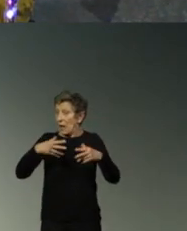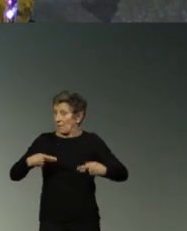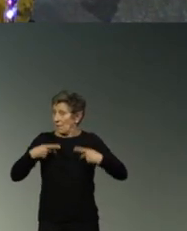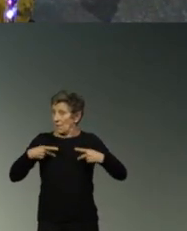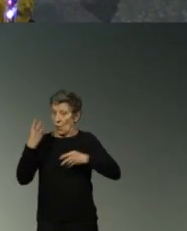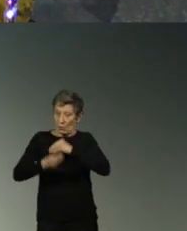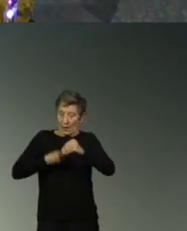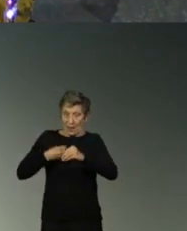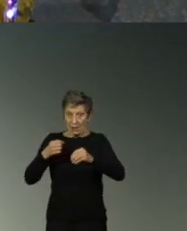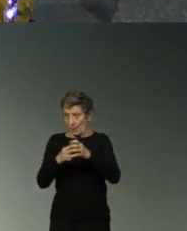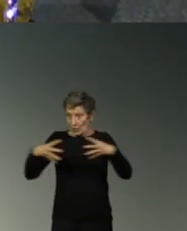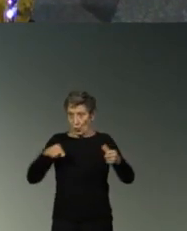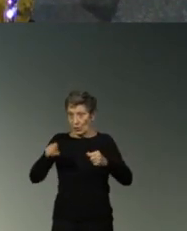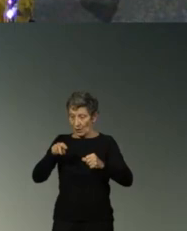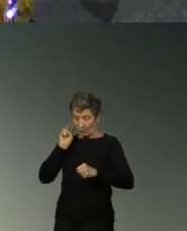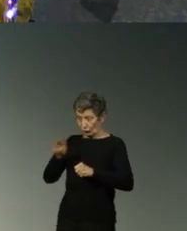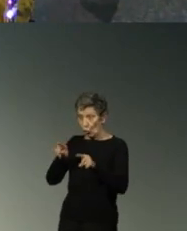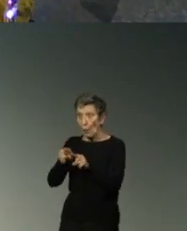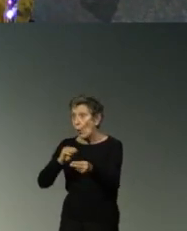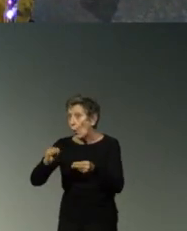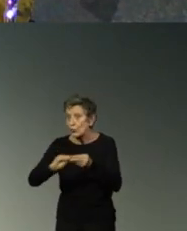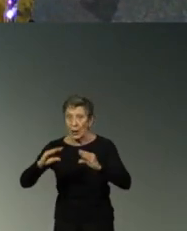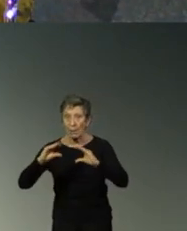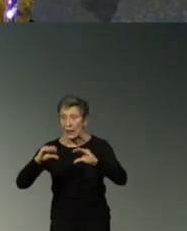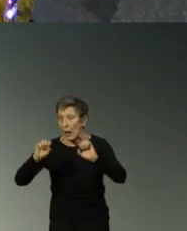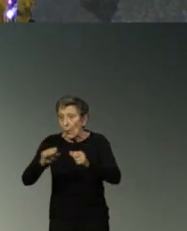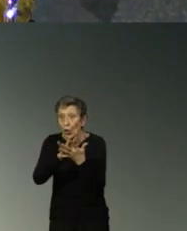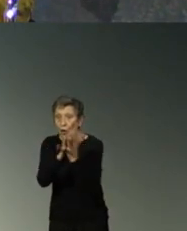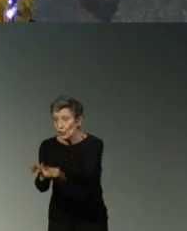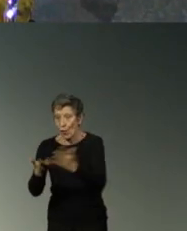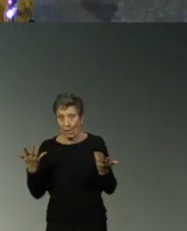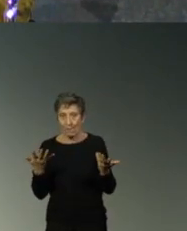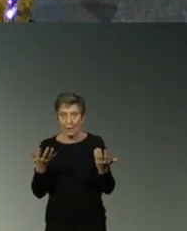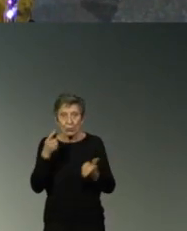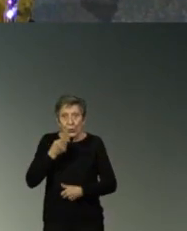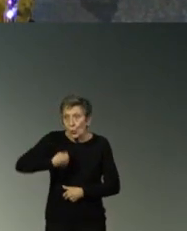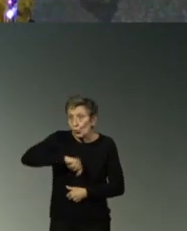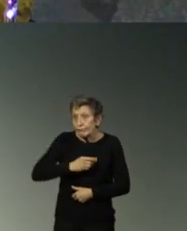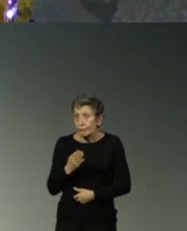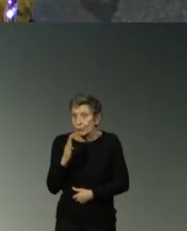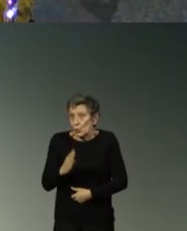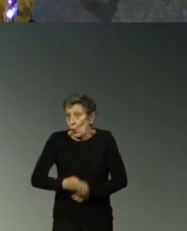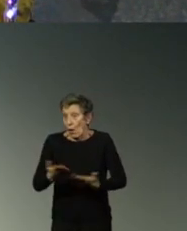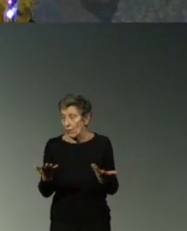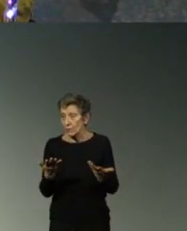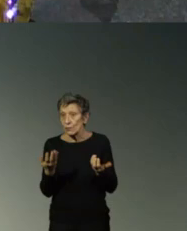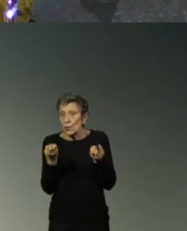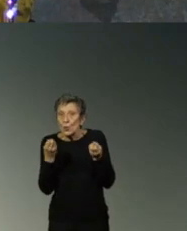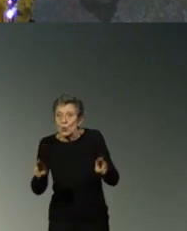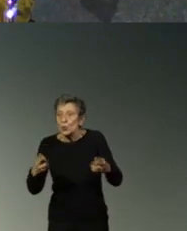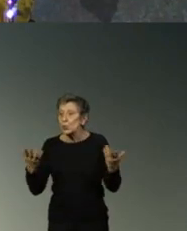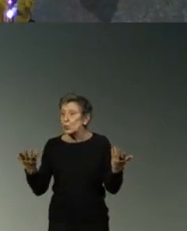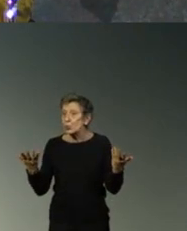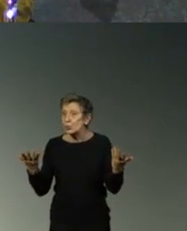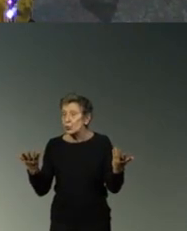considérés comme des objets, comme de la matière, que l'on peut transformer pour... nos besoins, ou peut-être pour